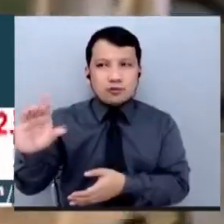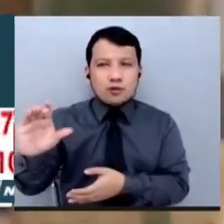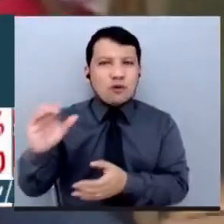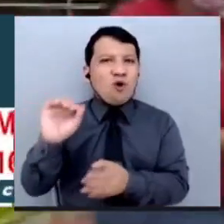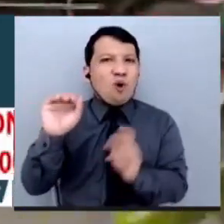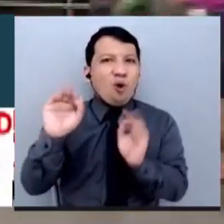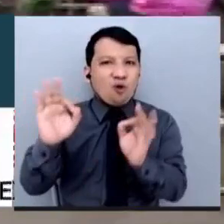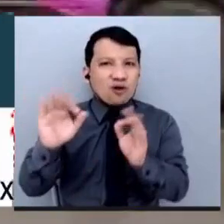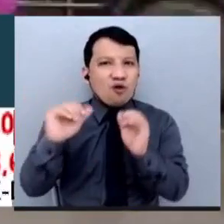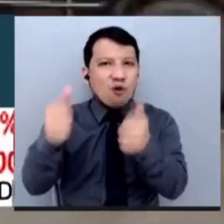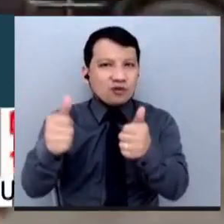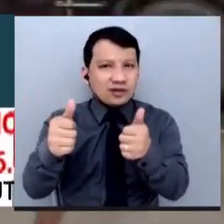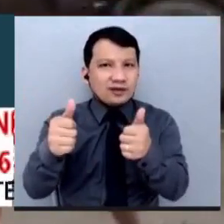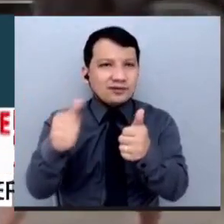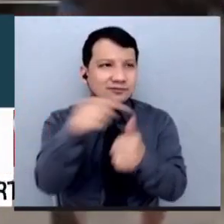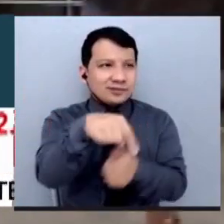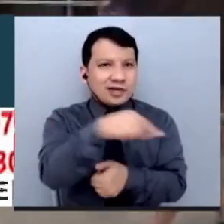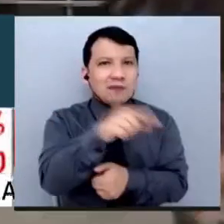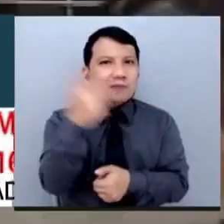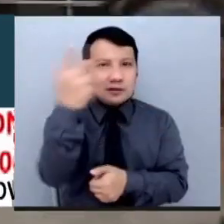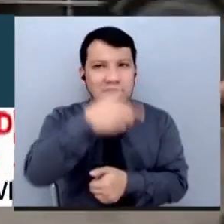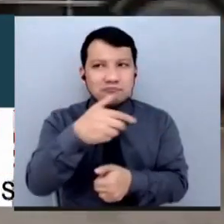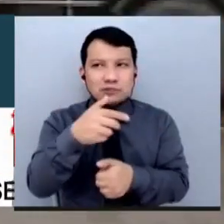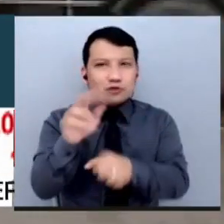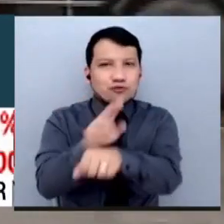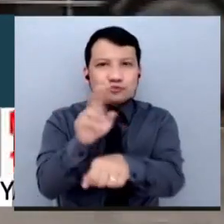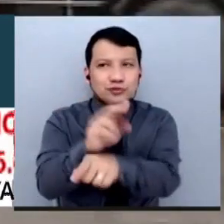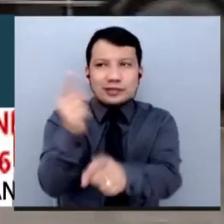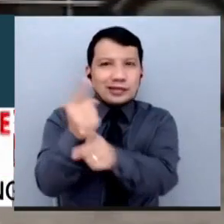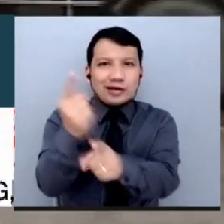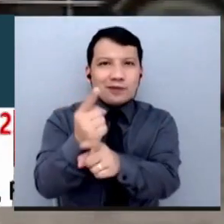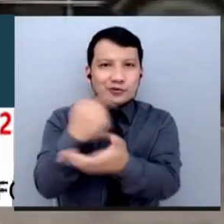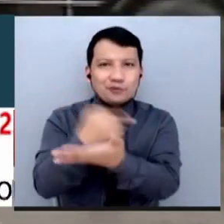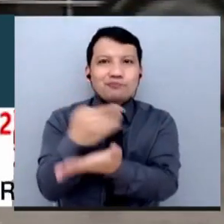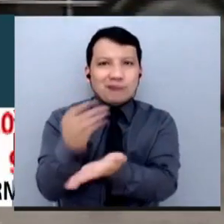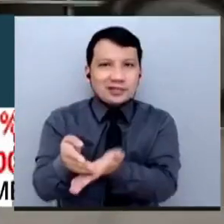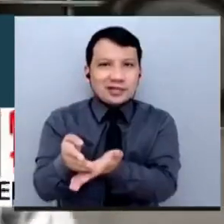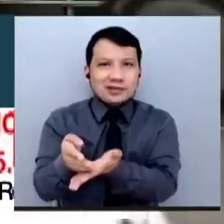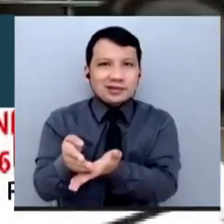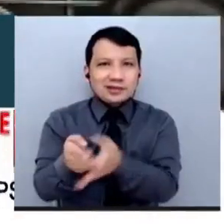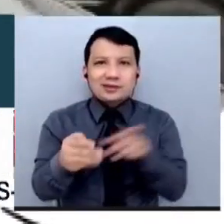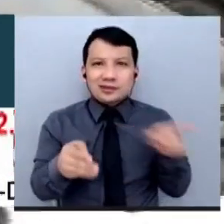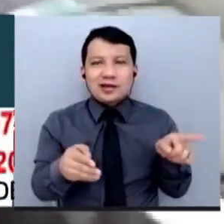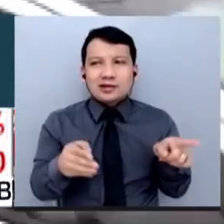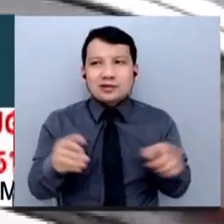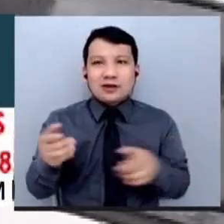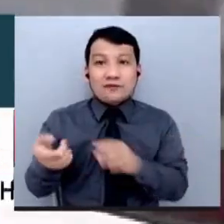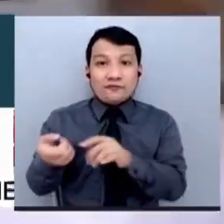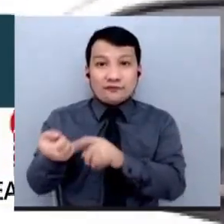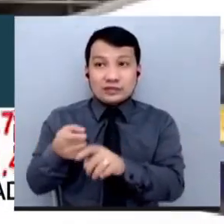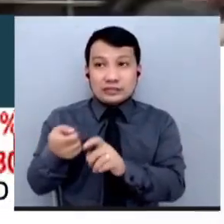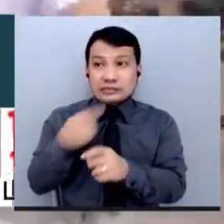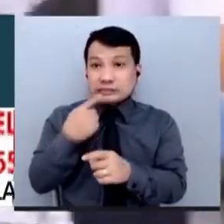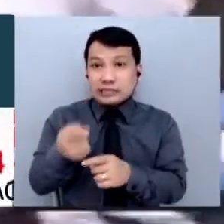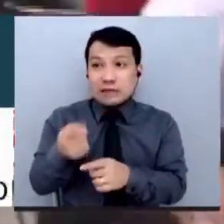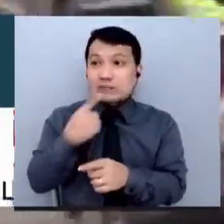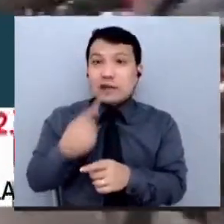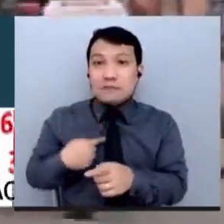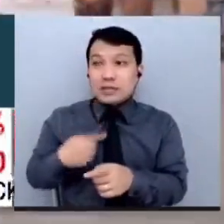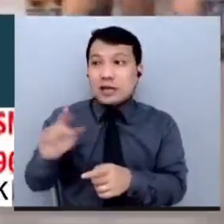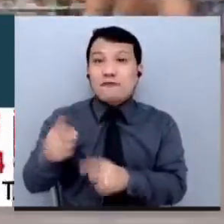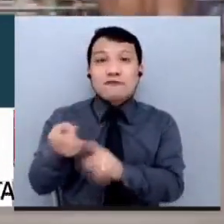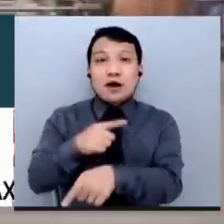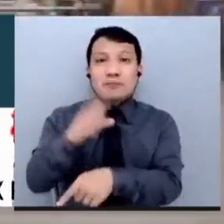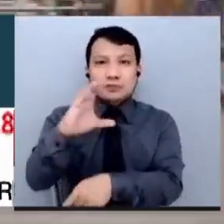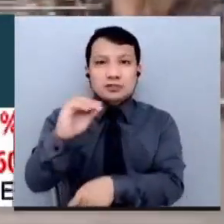yung assurance ng mga nabotenyo na ayos yung paggastos ng budget nila. Kasi kung sasabihin, huwag gastusin yung budget,